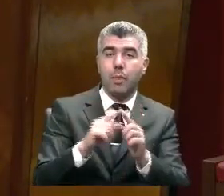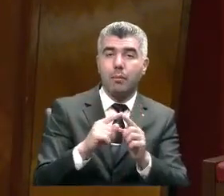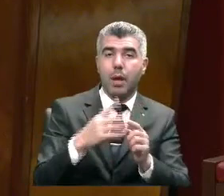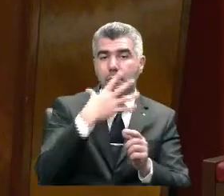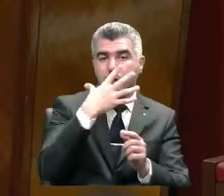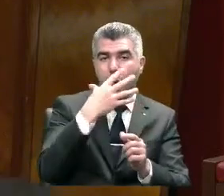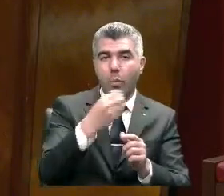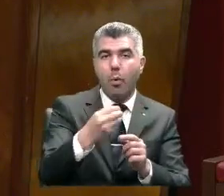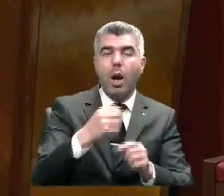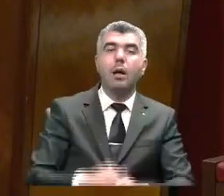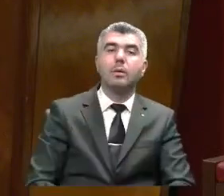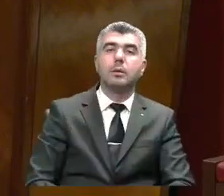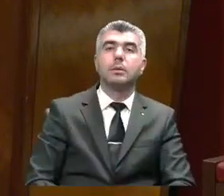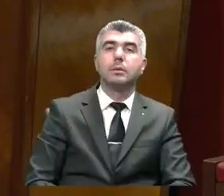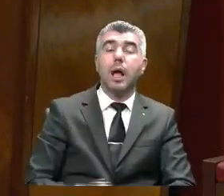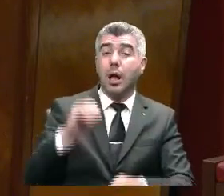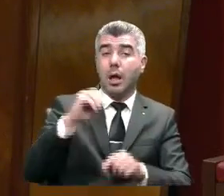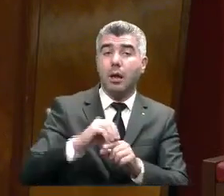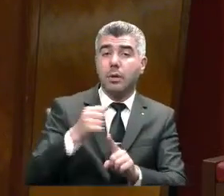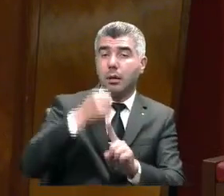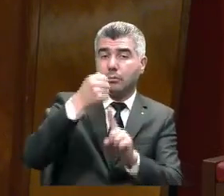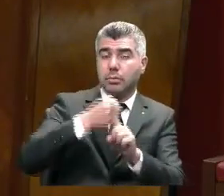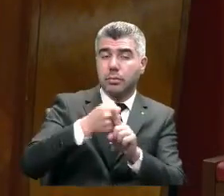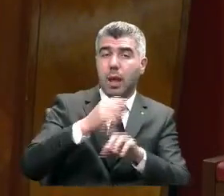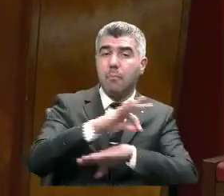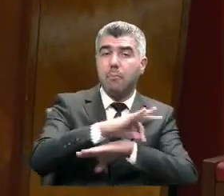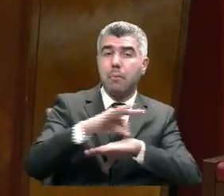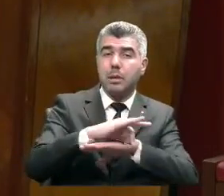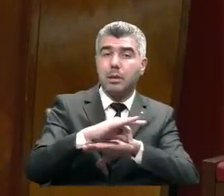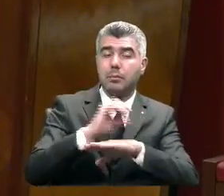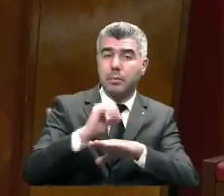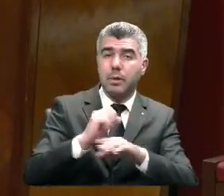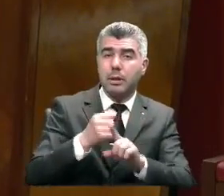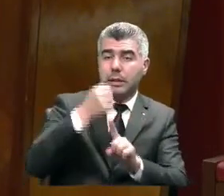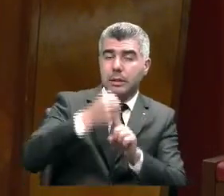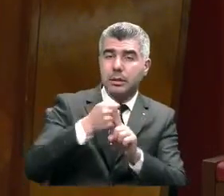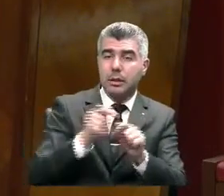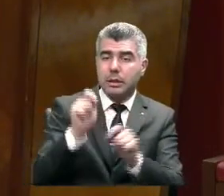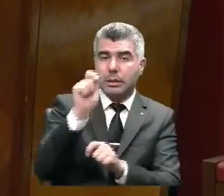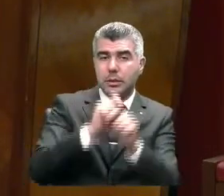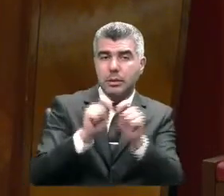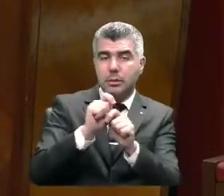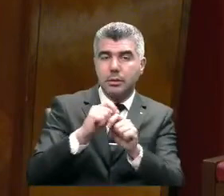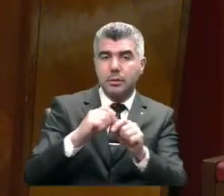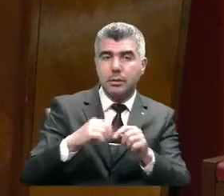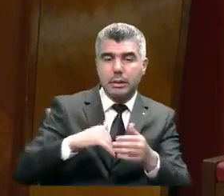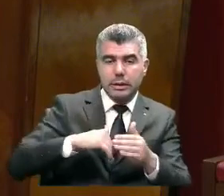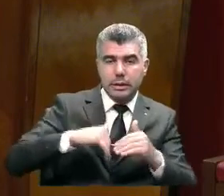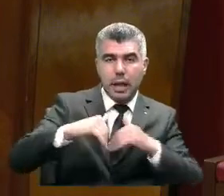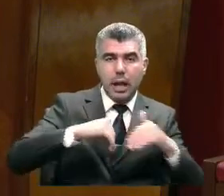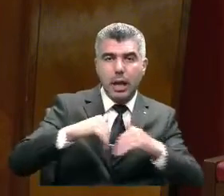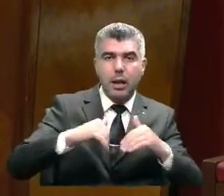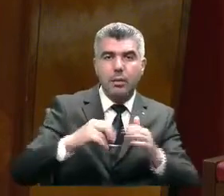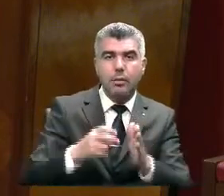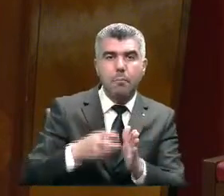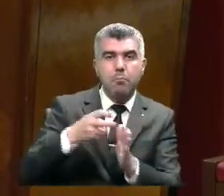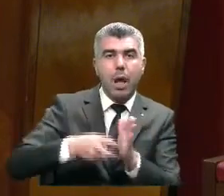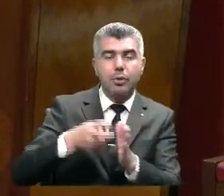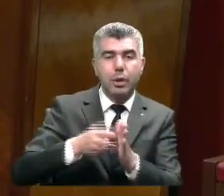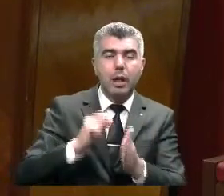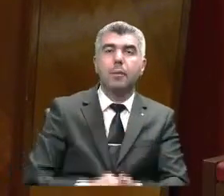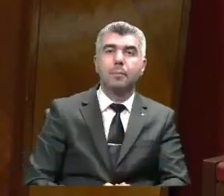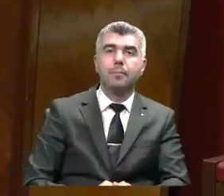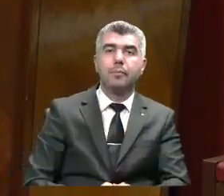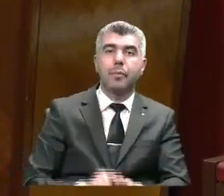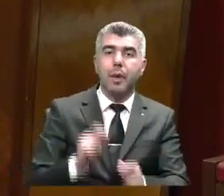البراق تواصل المكتب المجهودات دياله باش يوسع وصين ويحدد الشبكه السكك من خلال الاعداد